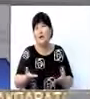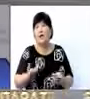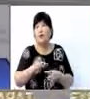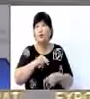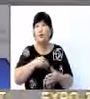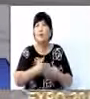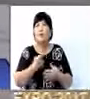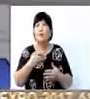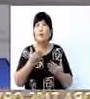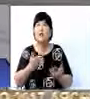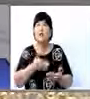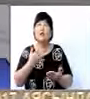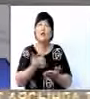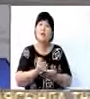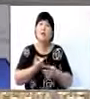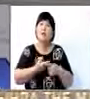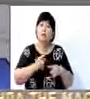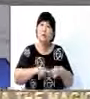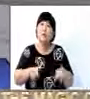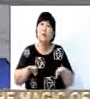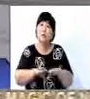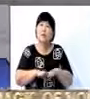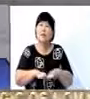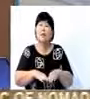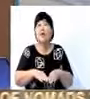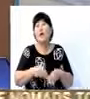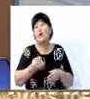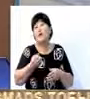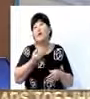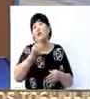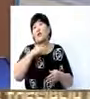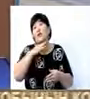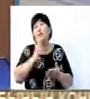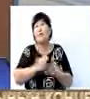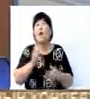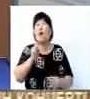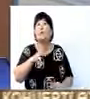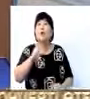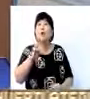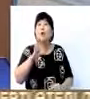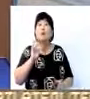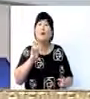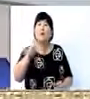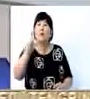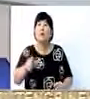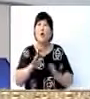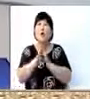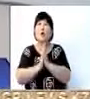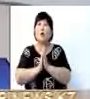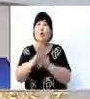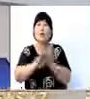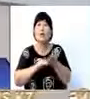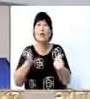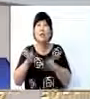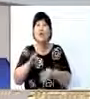істесем, ол да бір жағынан мен де тапсам, сөйтемін, жете ма деп ойлаймын ғой. Абзал Мухимов қабылдауға келген тұрғынның өтінішін жерде